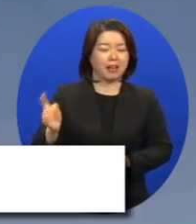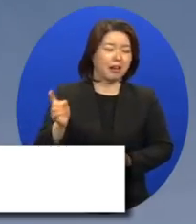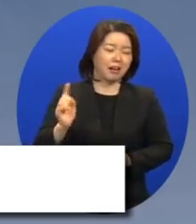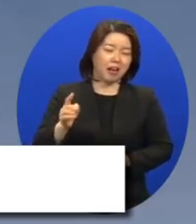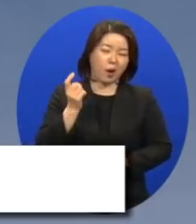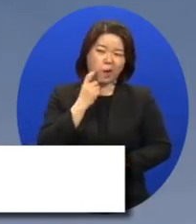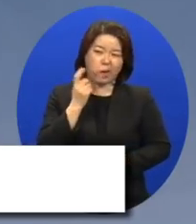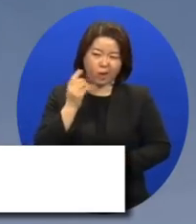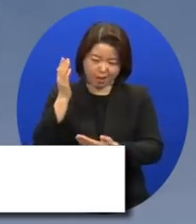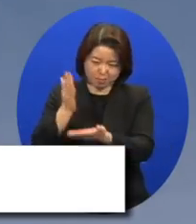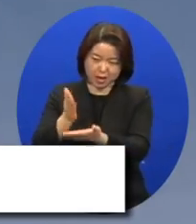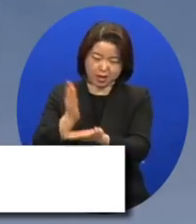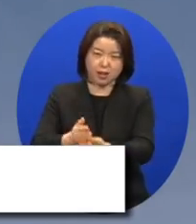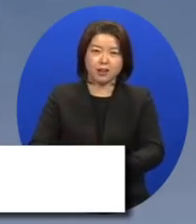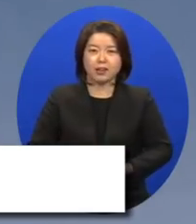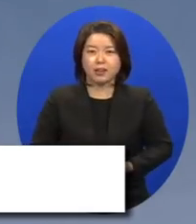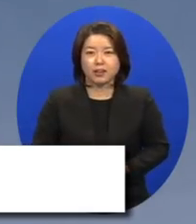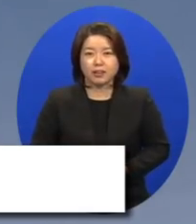마